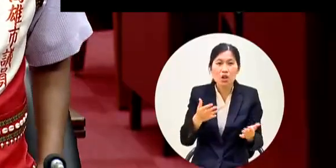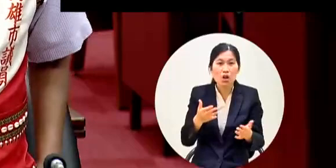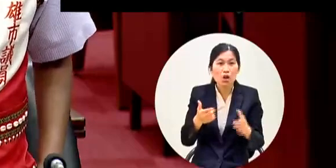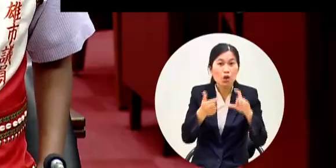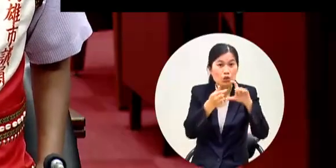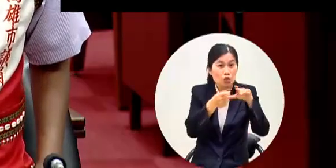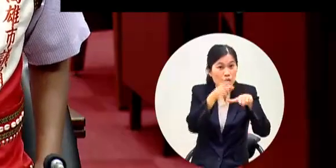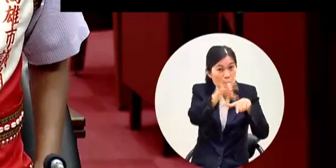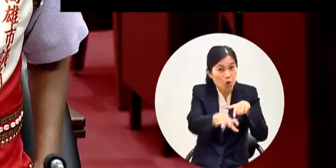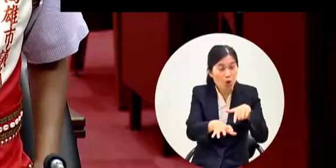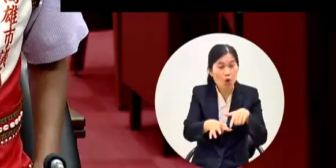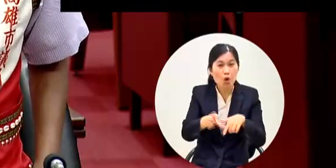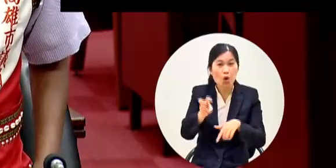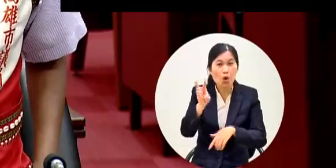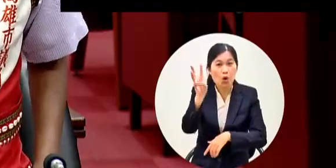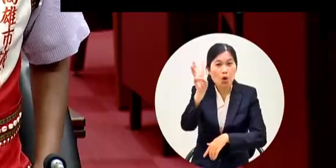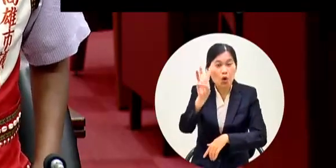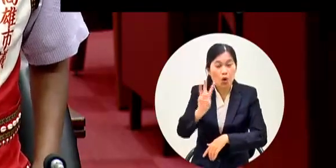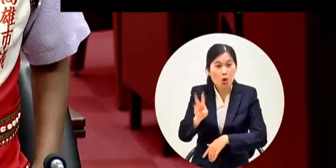法制局局长，